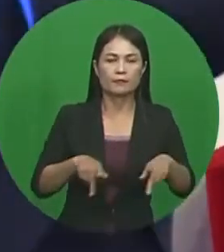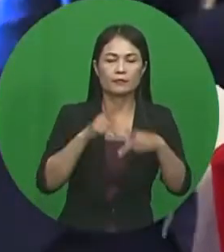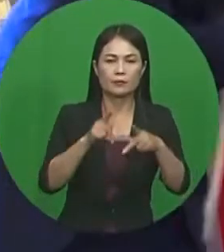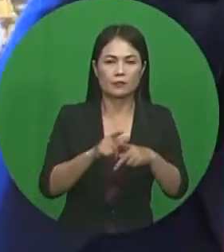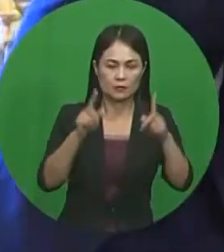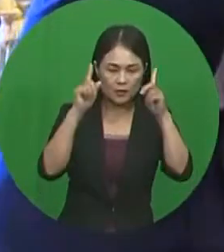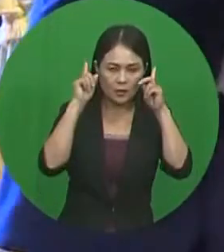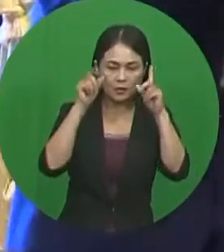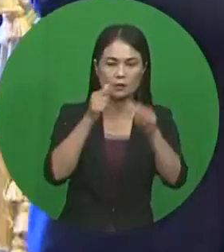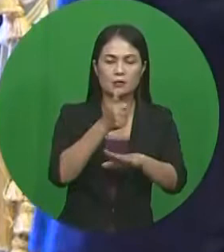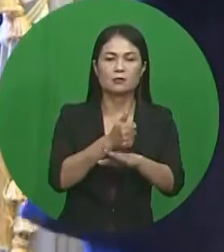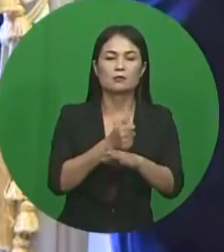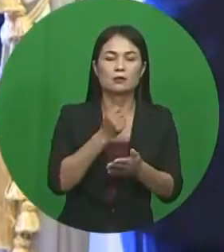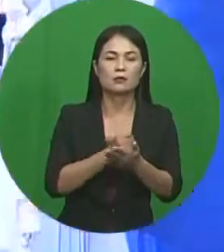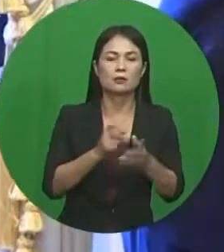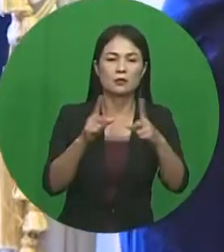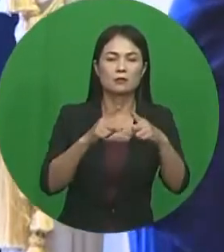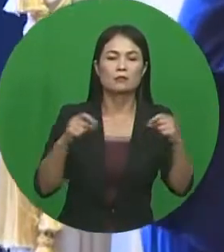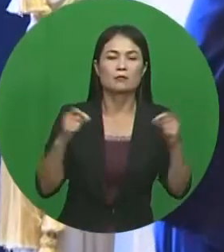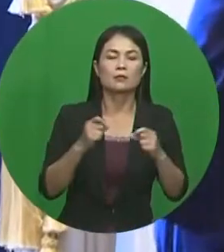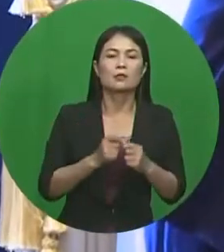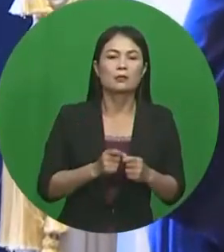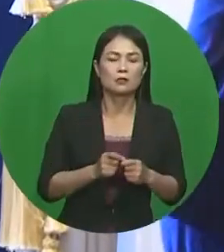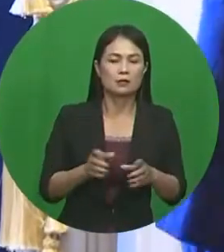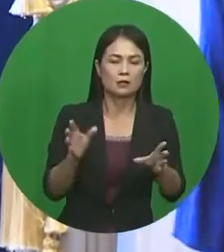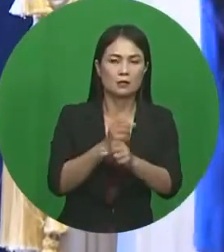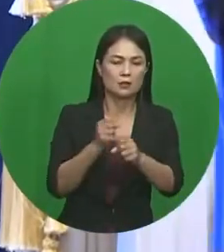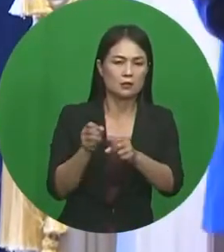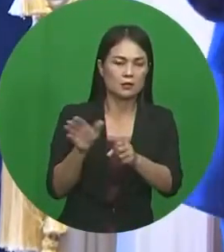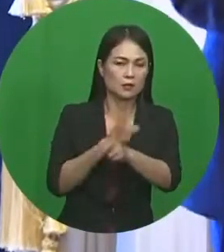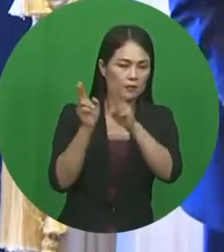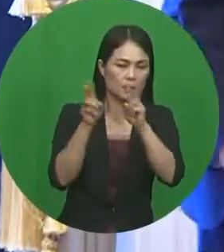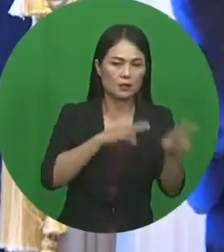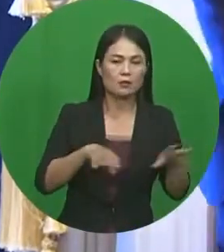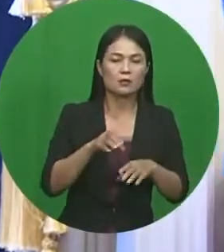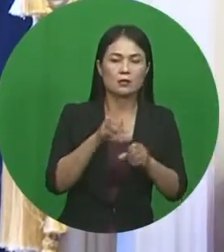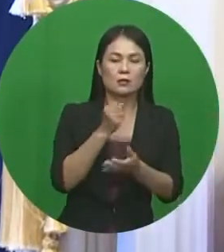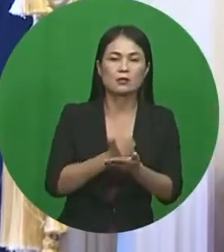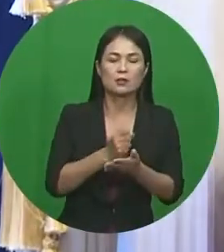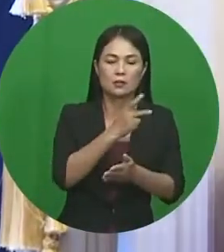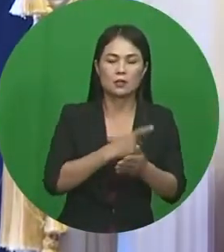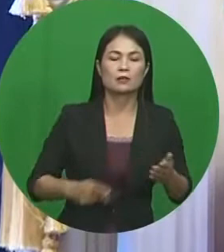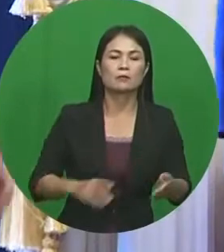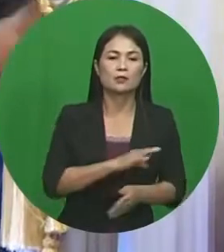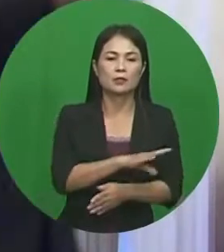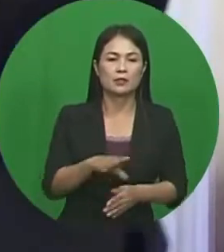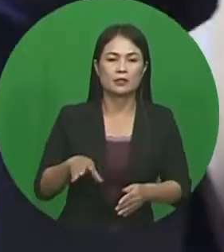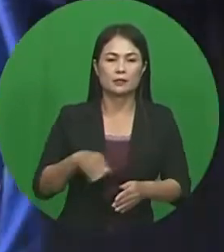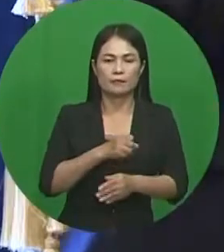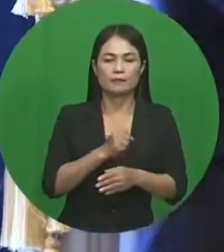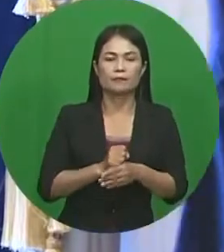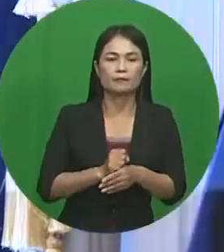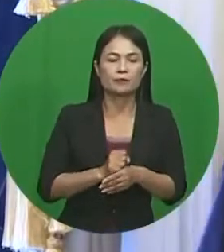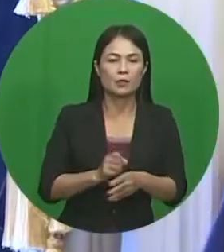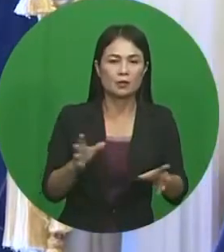ដែលអាយដាមអាយកៈរិទ្ធទូតជប៉ុនតបនឹងបានមកបំពេញបេសកកម្មការទូតនៅព្រះរាជាណាចក្រកម្ពុជា